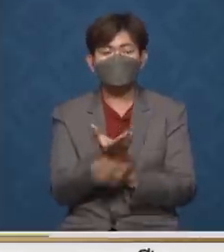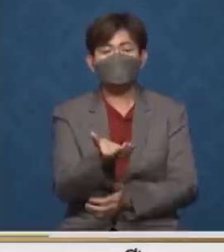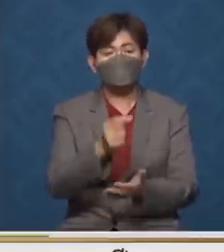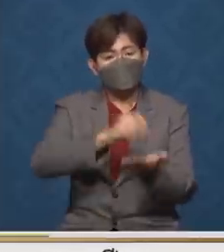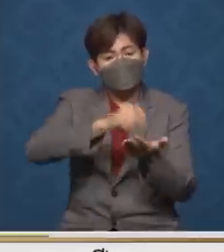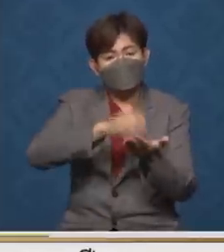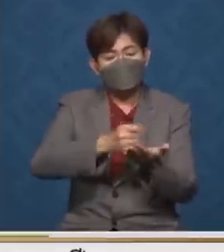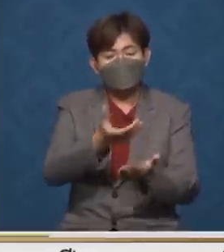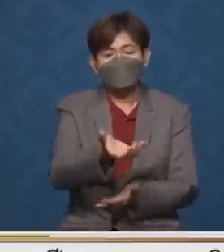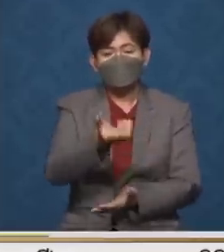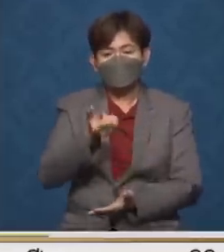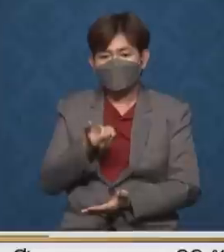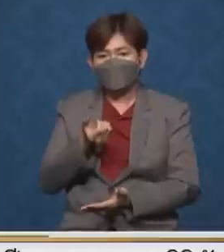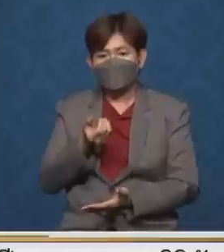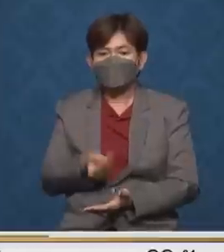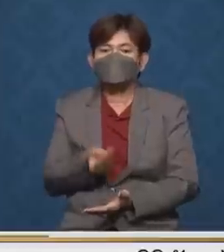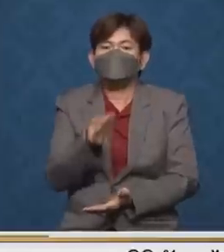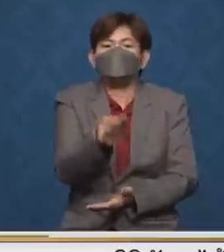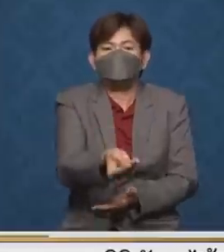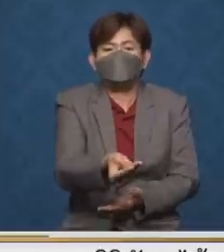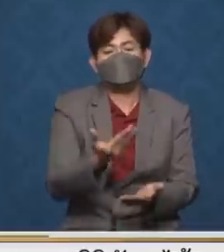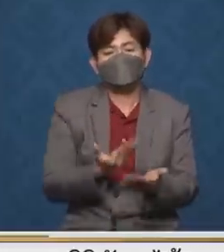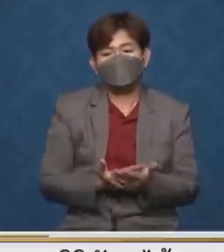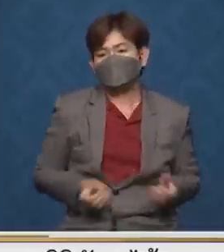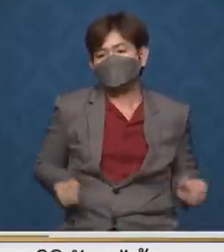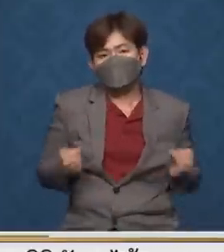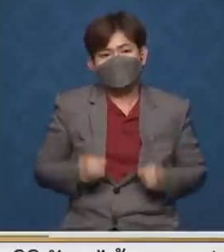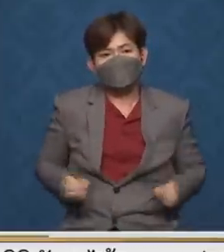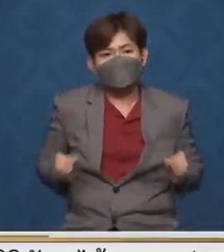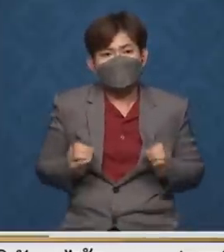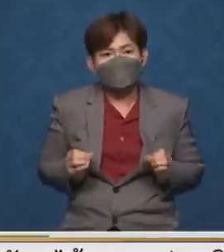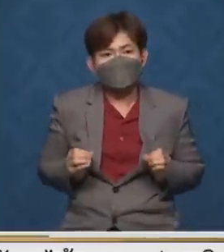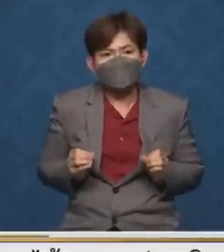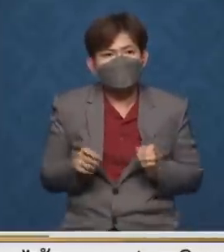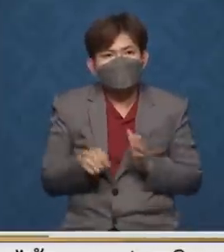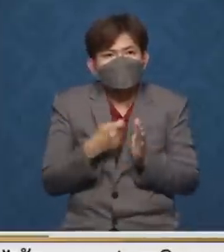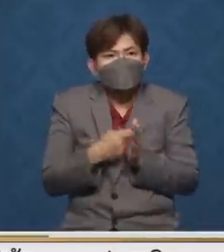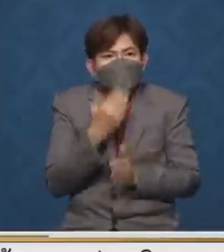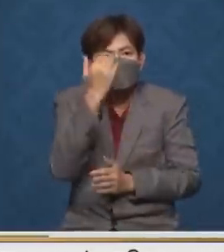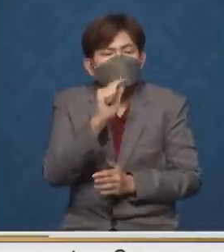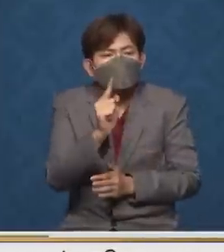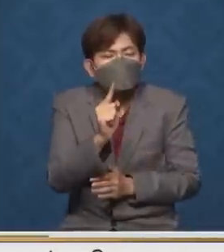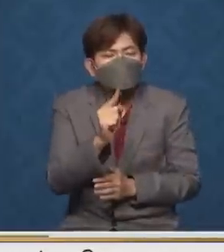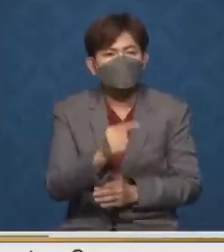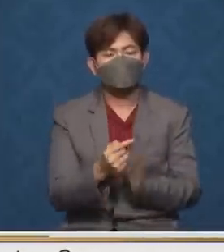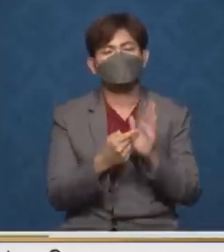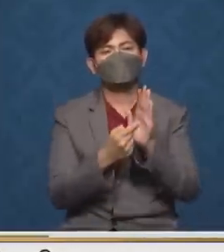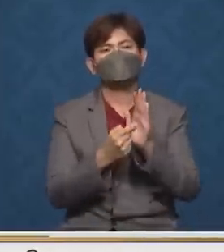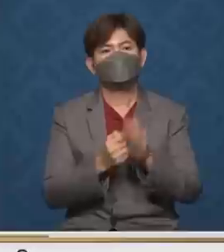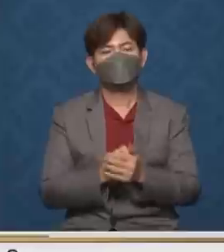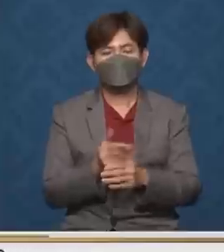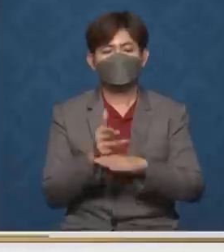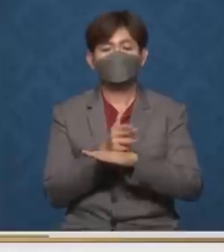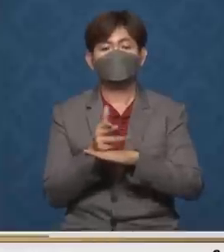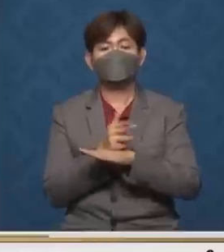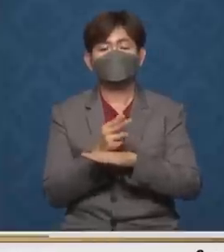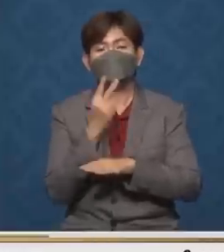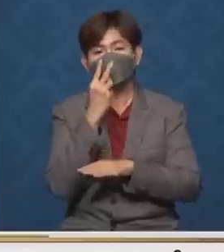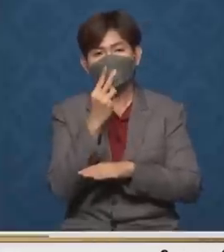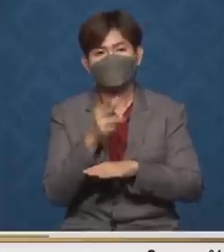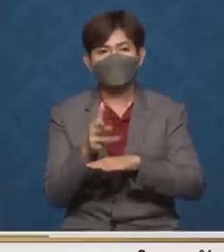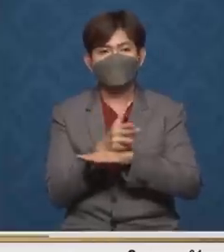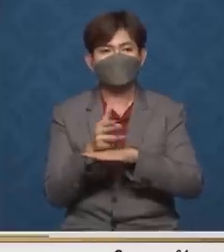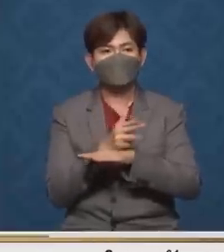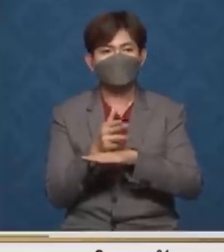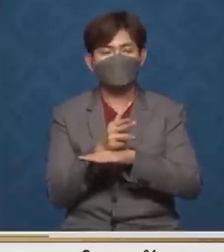เซ็เสร็แล้วก็ไมได้อะไรเลยถามวาทำไมมเป็อย่างนั้น ไปดูคลิป คลิปหนึ่ครั เป็นคลิป